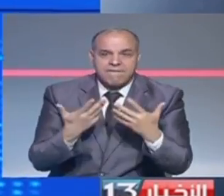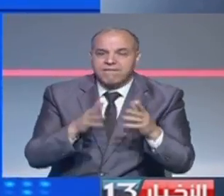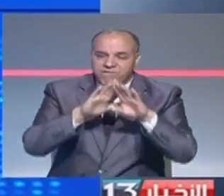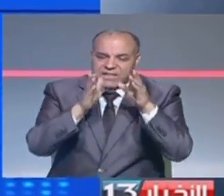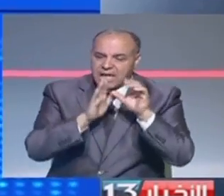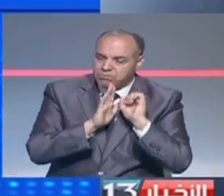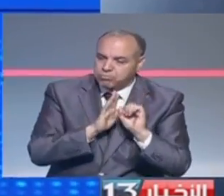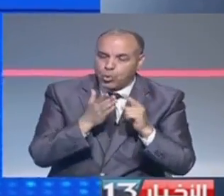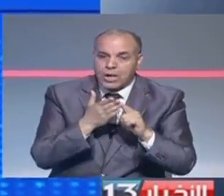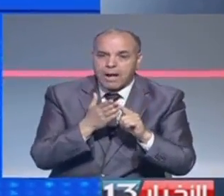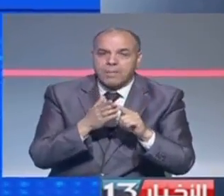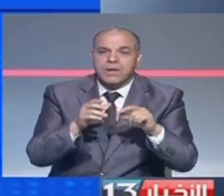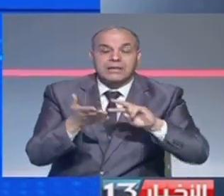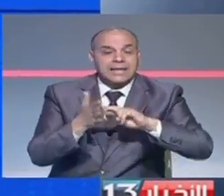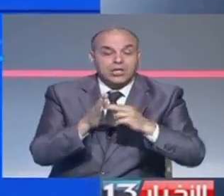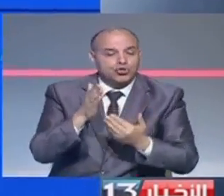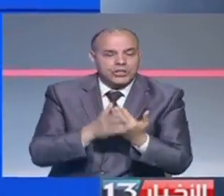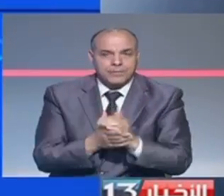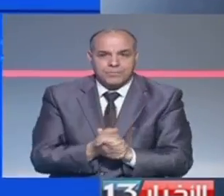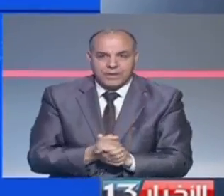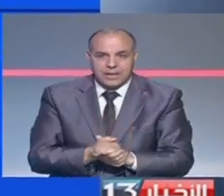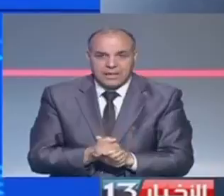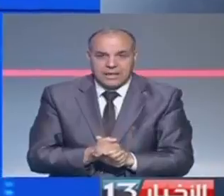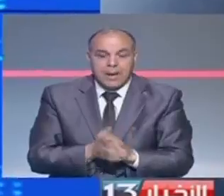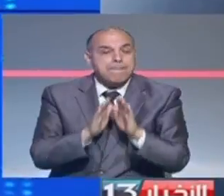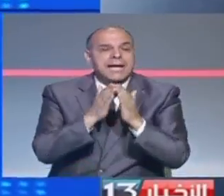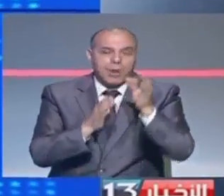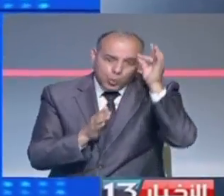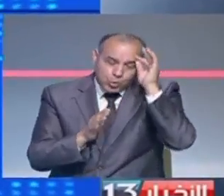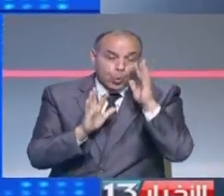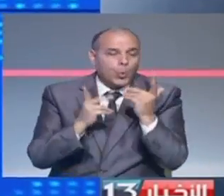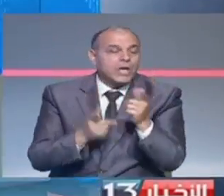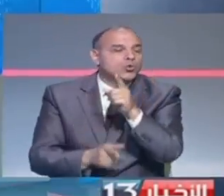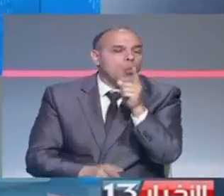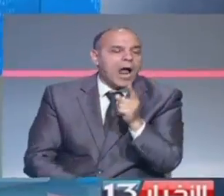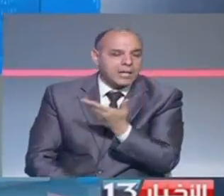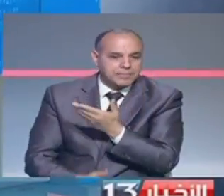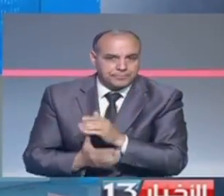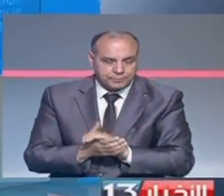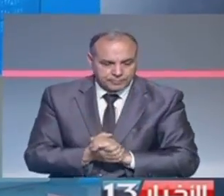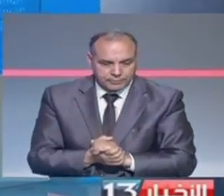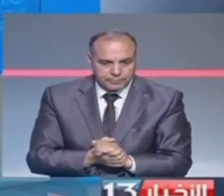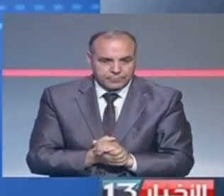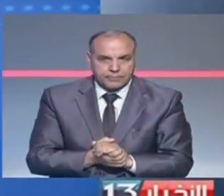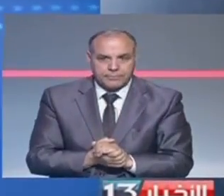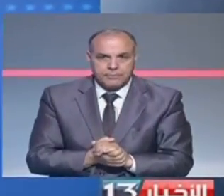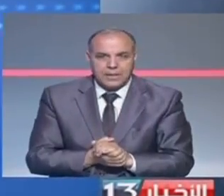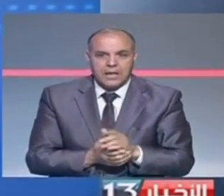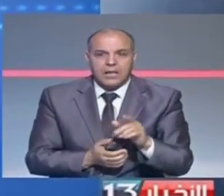الصحي انجاز تقنيه كبير فاين المكتبه الوطنيه من كل هذا اه طيب